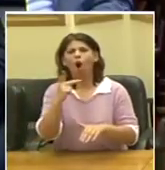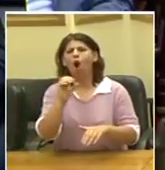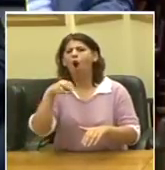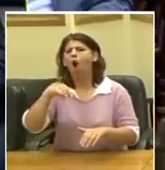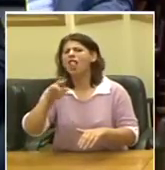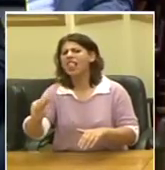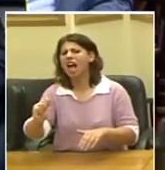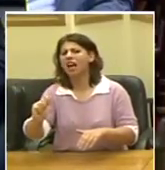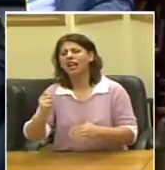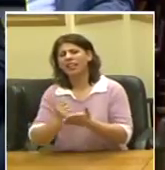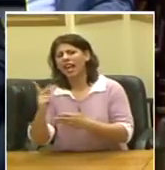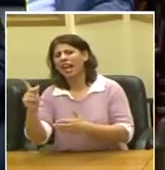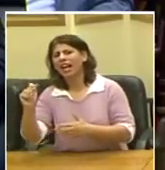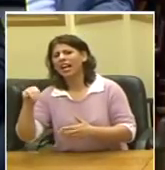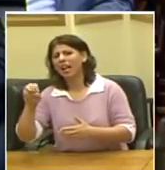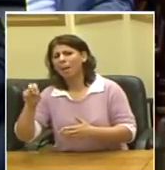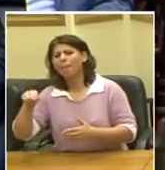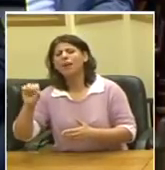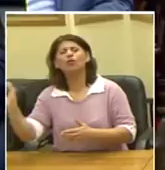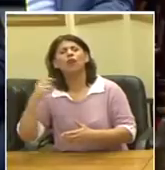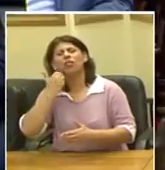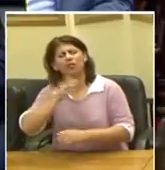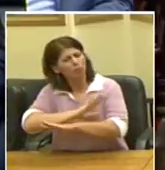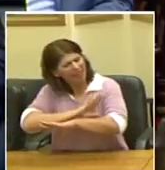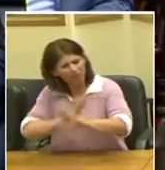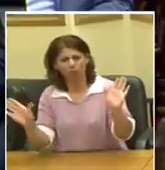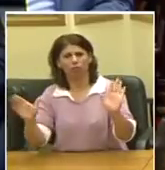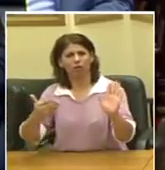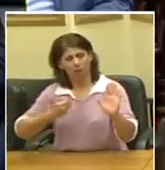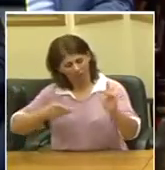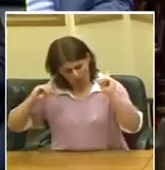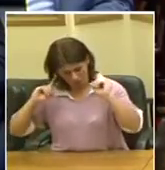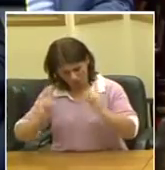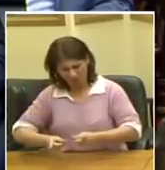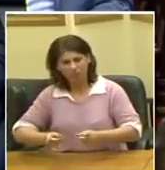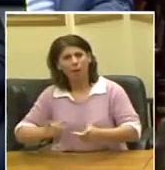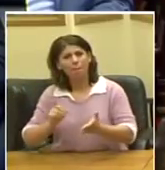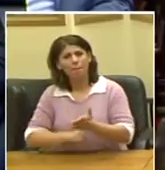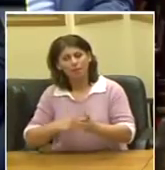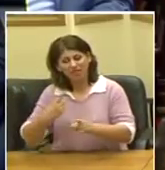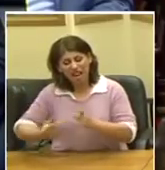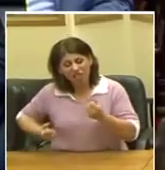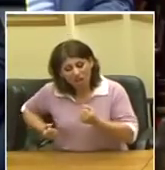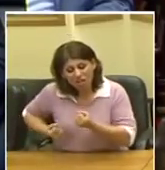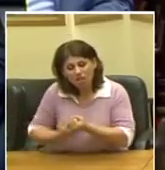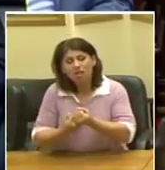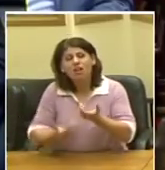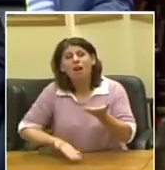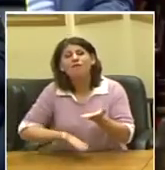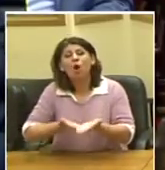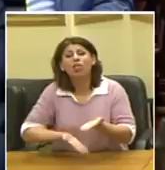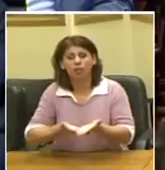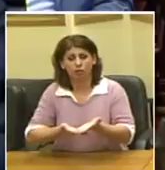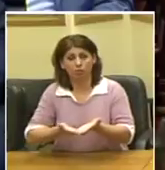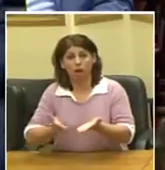καιρό. Δεν τρεπόμαστε για τίποτα. Εμείς αποφασίσαμε ότι πρέπει τη χώρα να τη βοηθήσουμε. Όταν